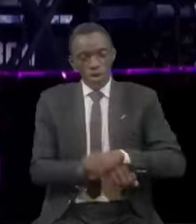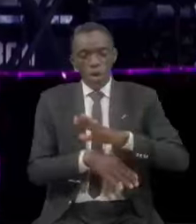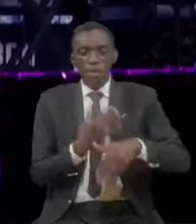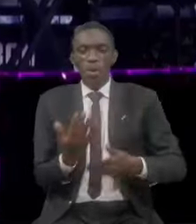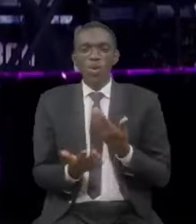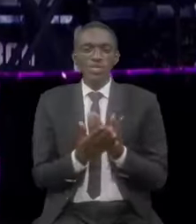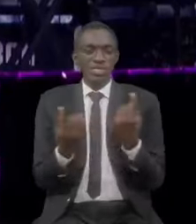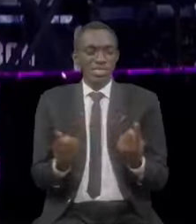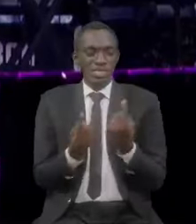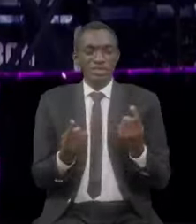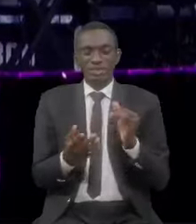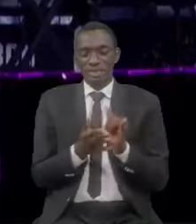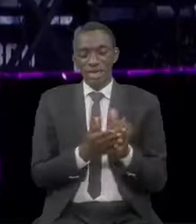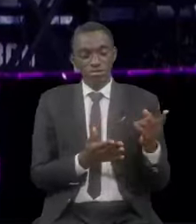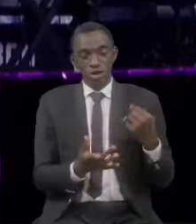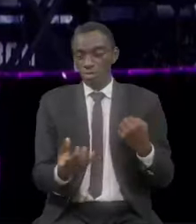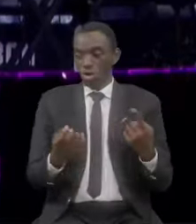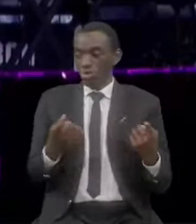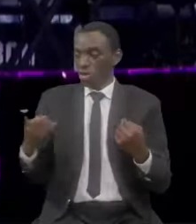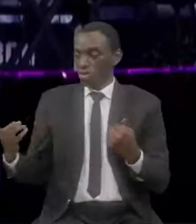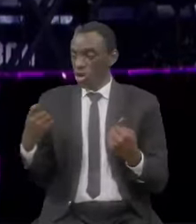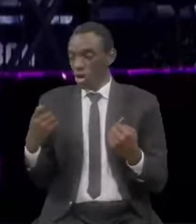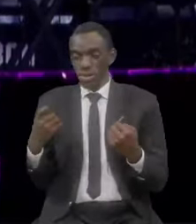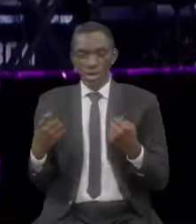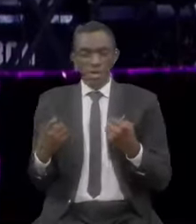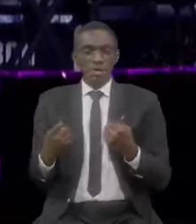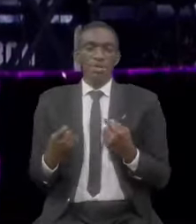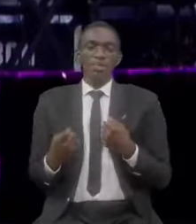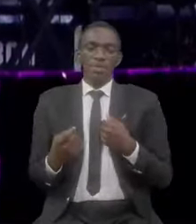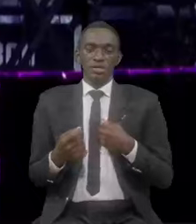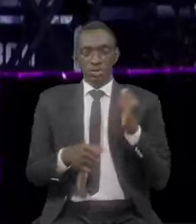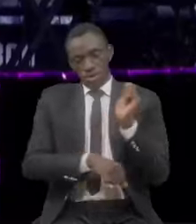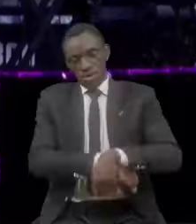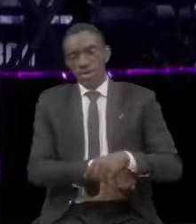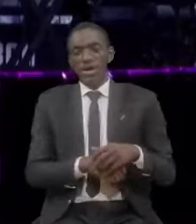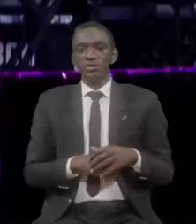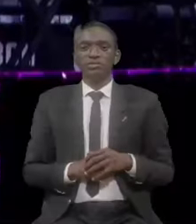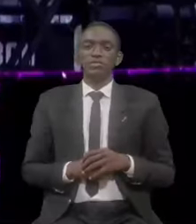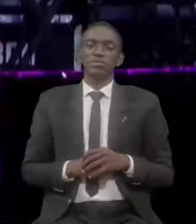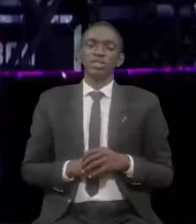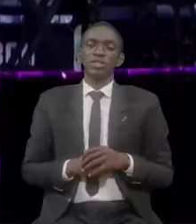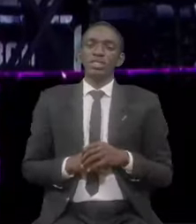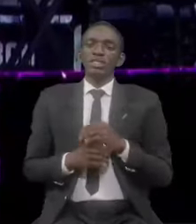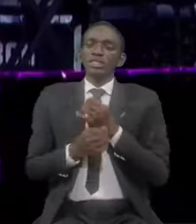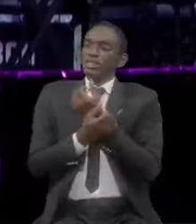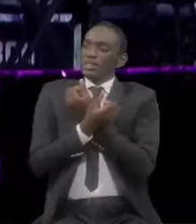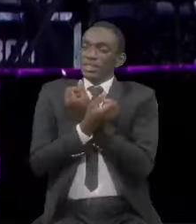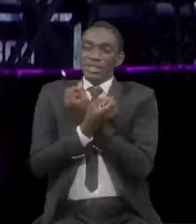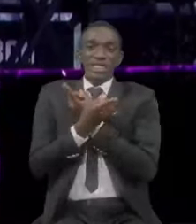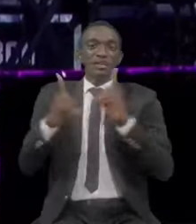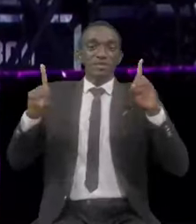pour vaincre tous les péchés que Christ a pardonnés. La délivrance.